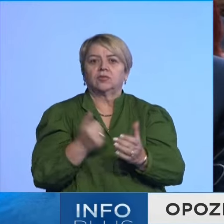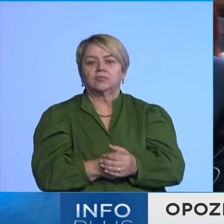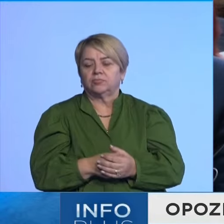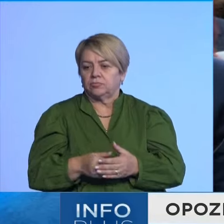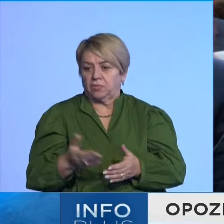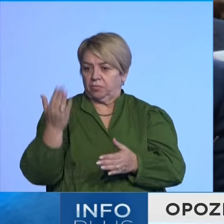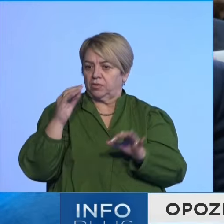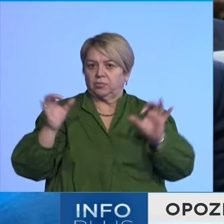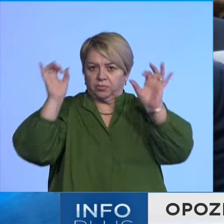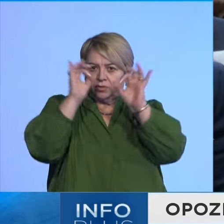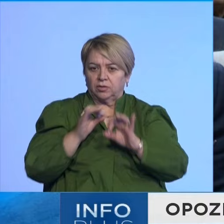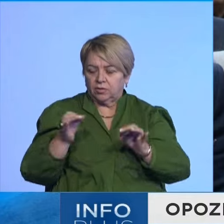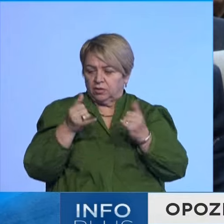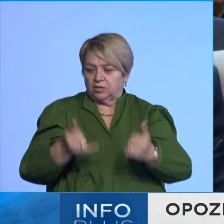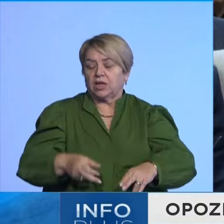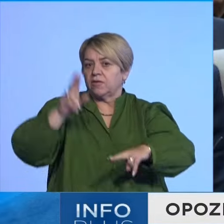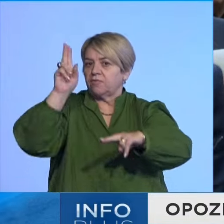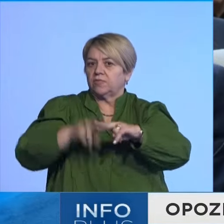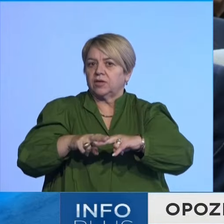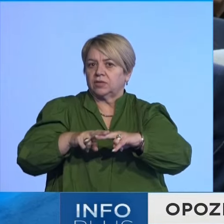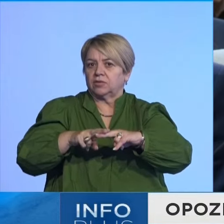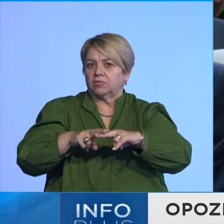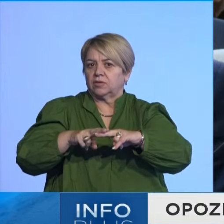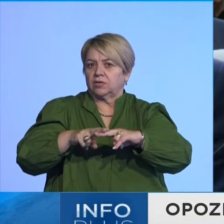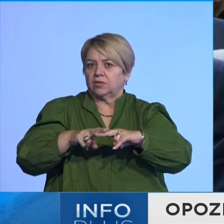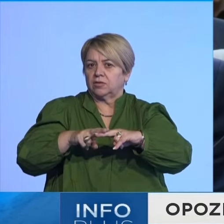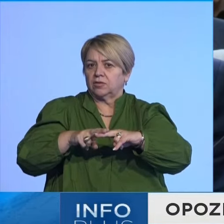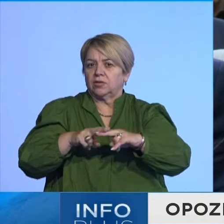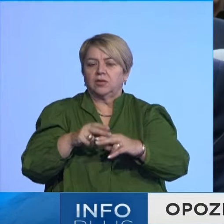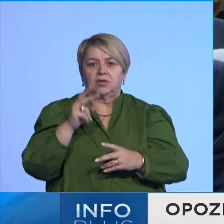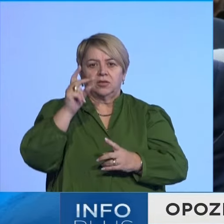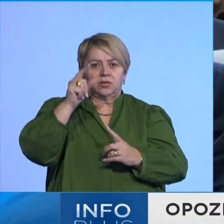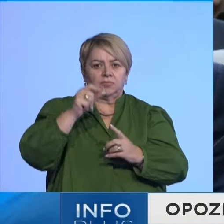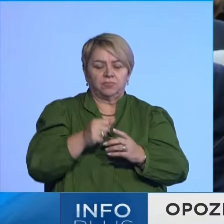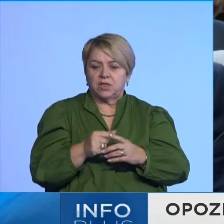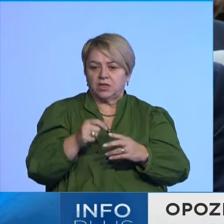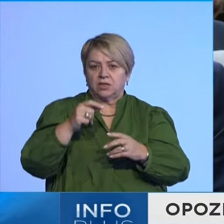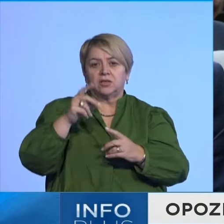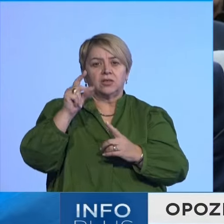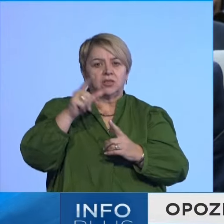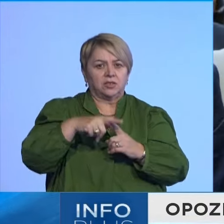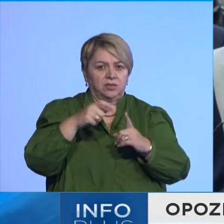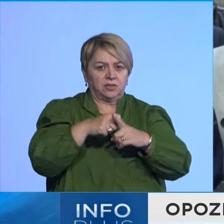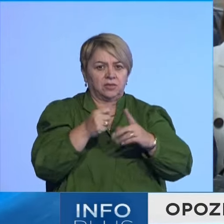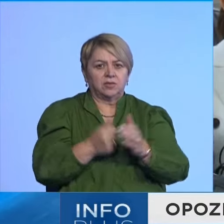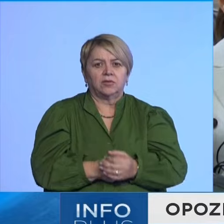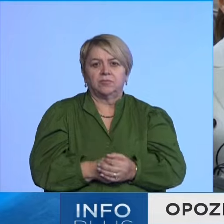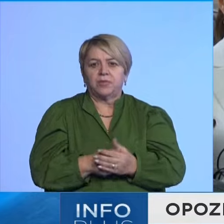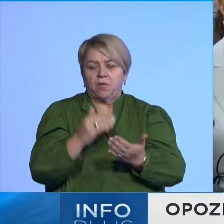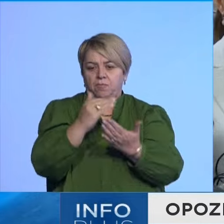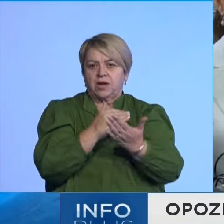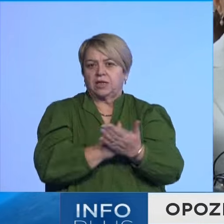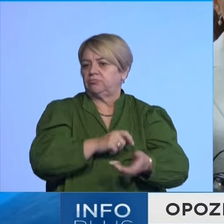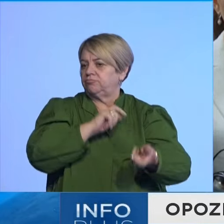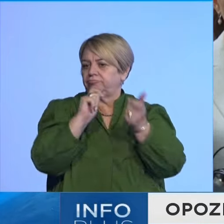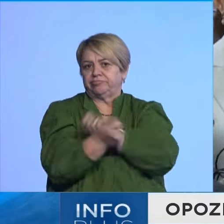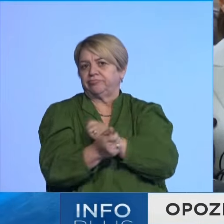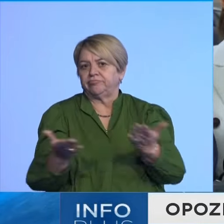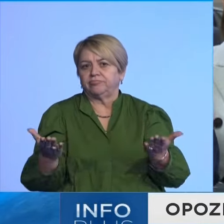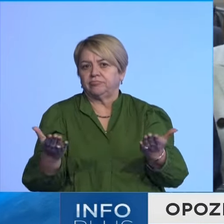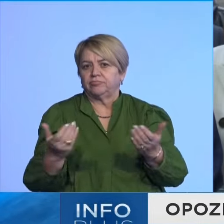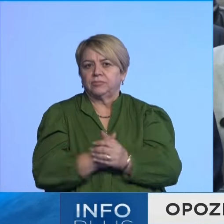ndodhë ma herët, pra tash vendos Radio Televizion, tash vendos seancën e kuvendit Kosovës në një program periferik dhe